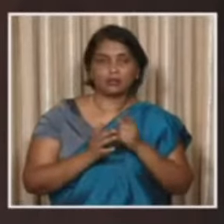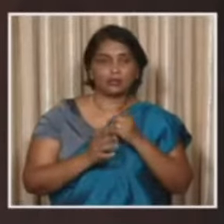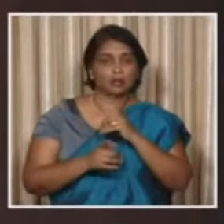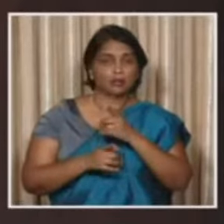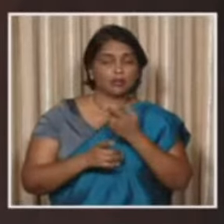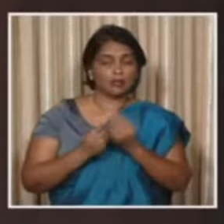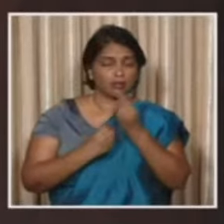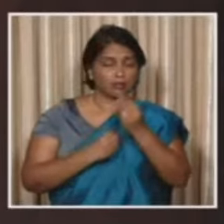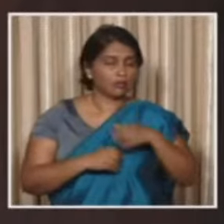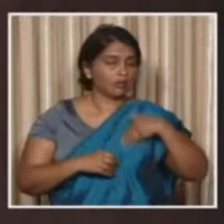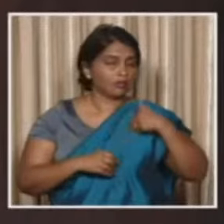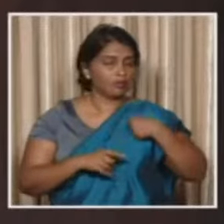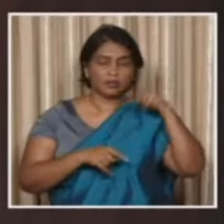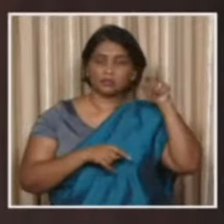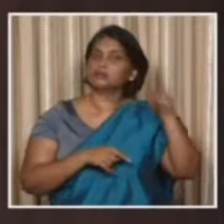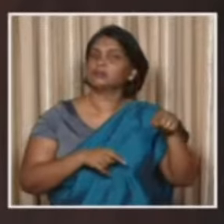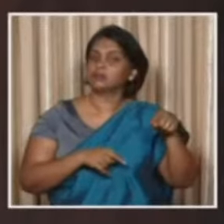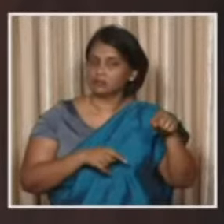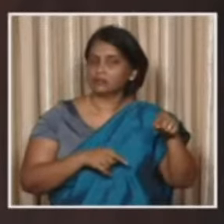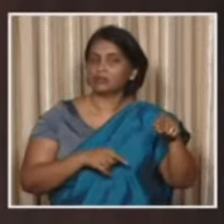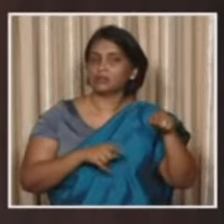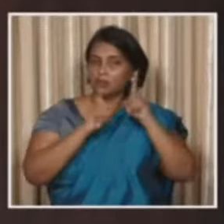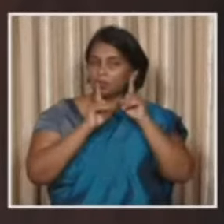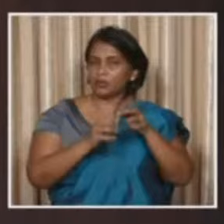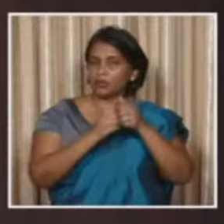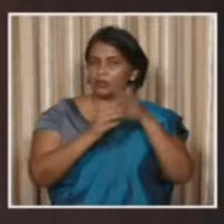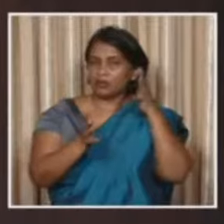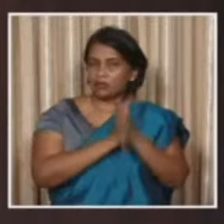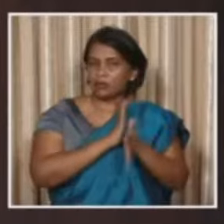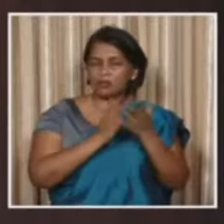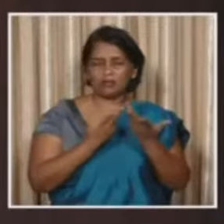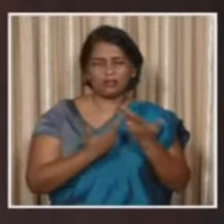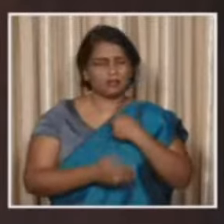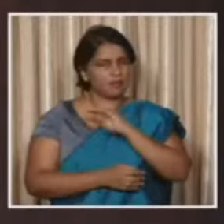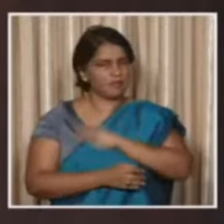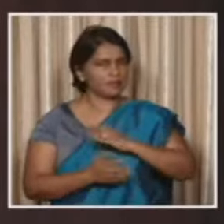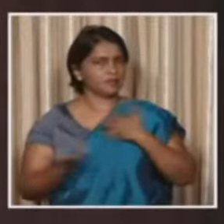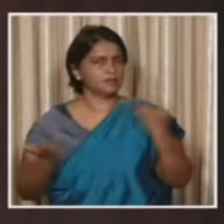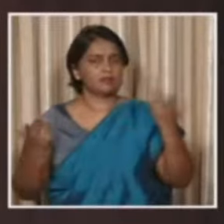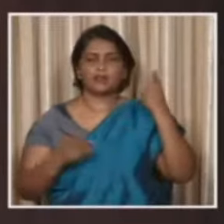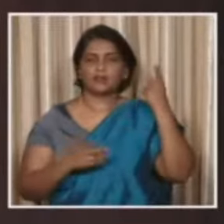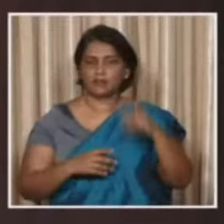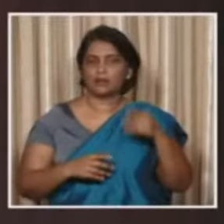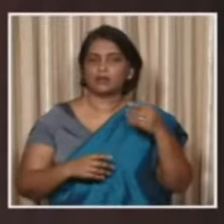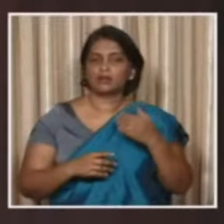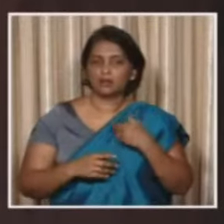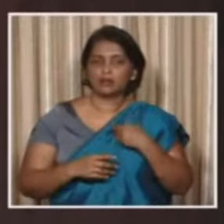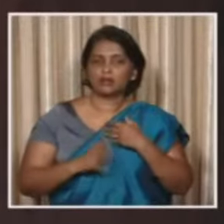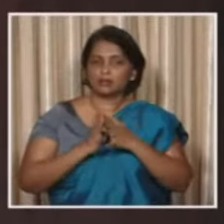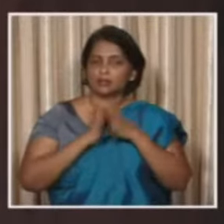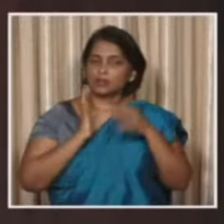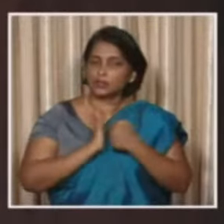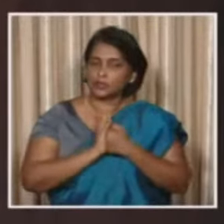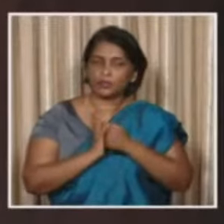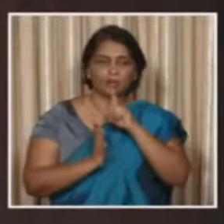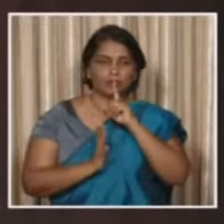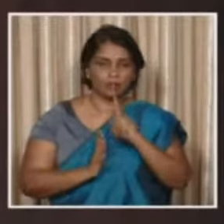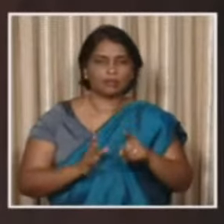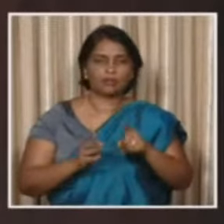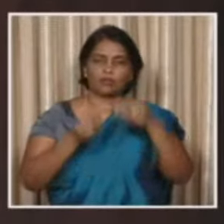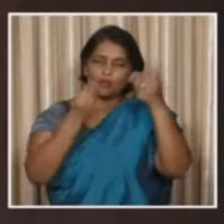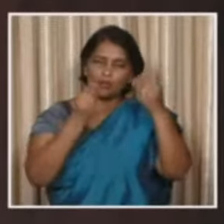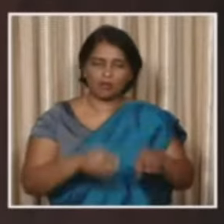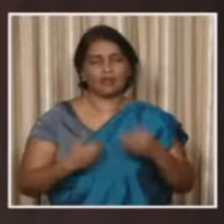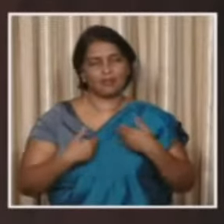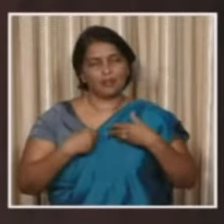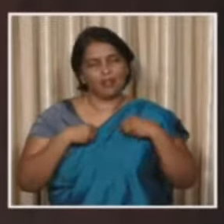ප්‍රධාන ස්ථානයේ ඉඳලා මේ වගේ වැරදි කරනකොට තමයි අපිට ඒක ඉවසන්නේ නැත්තේ. ඒ නිසා mama itu mana bohong, gawuran kira apa ini parah di ini pulau api dana